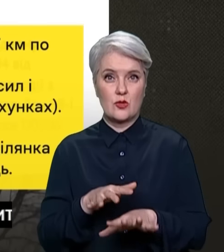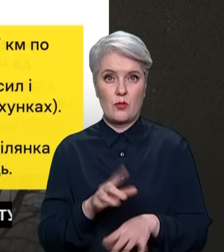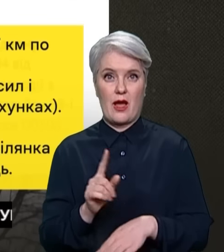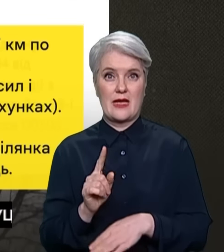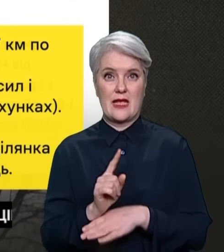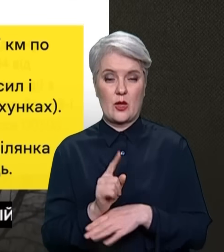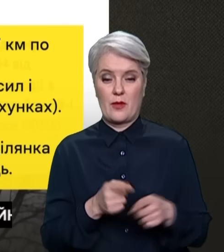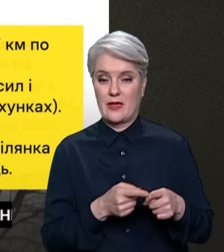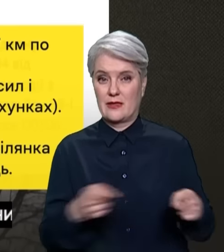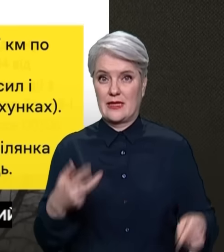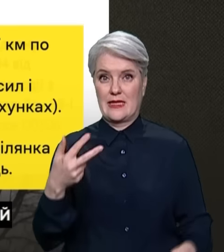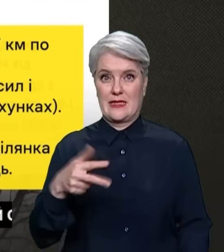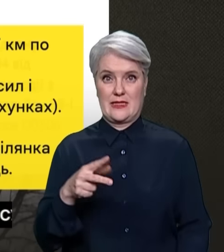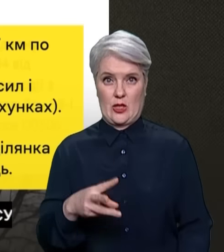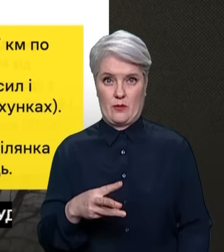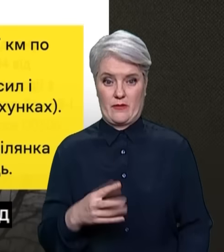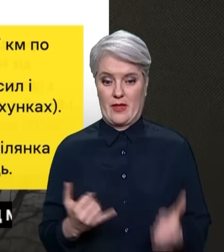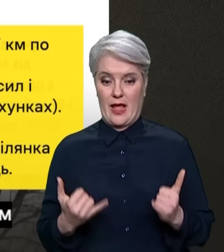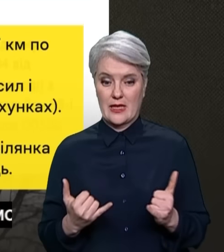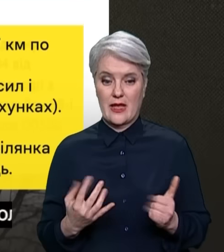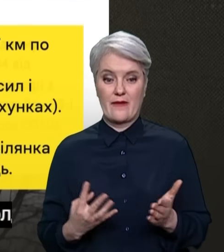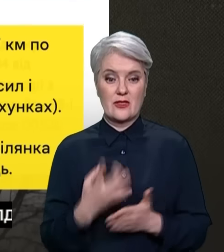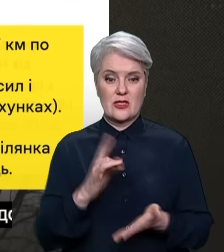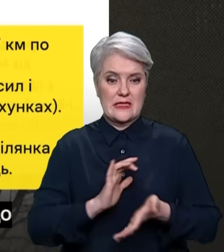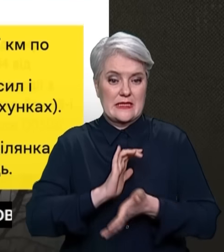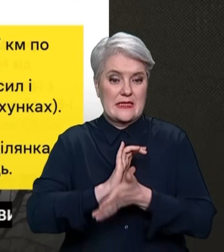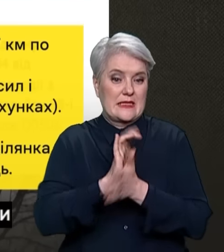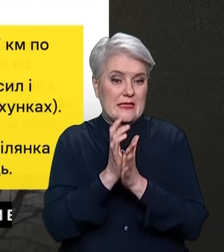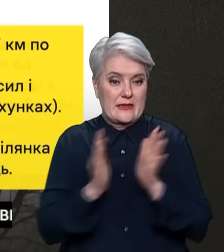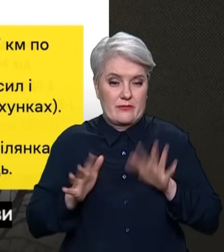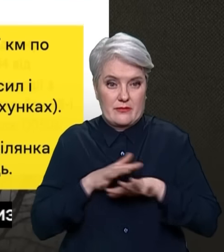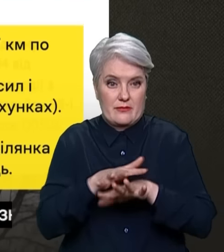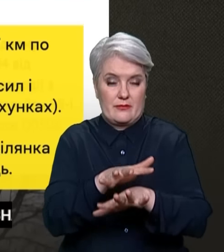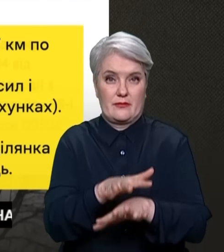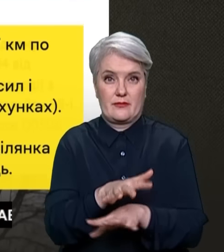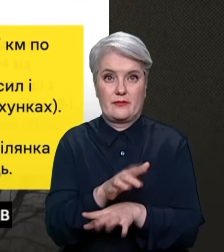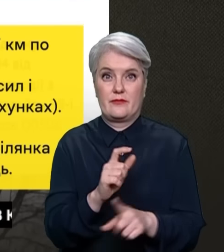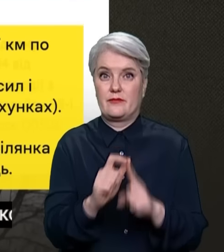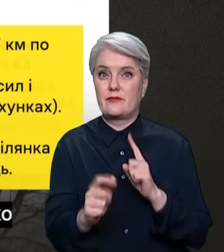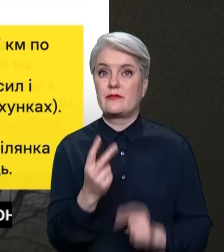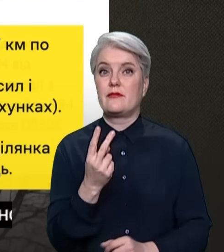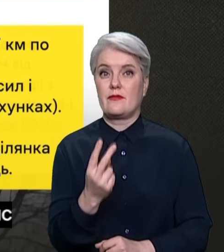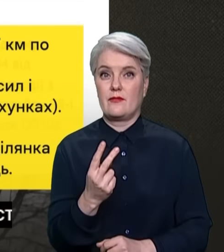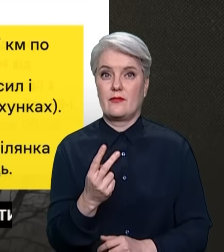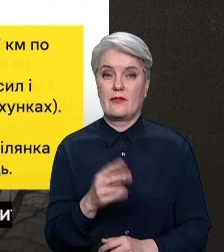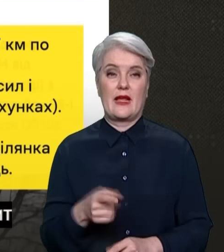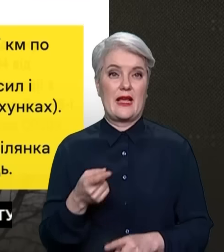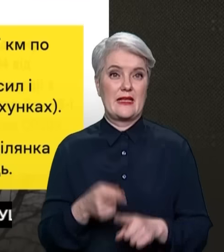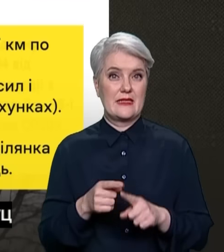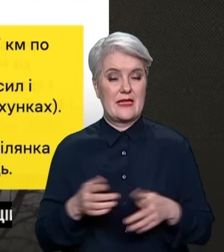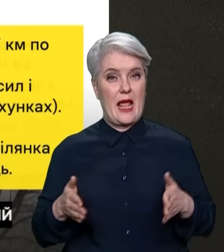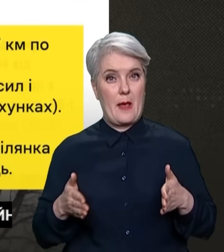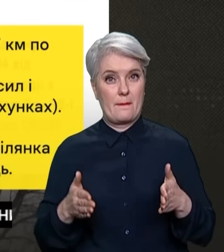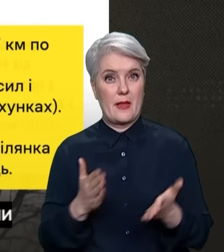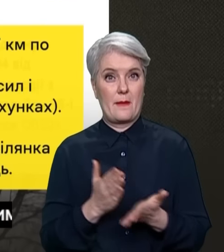Тобто щільність сил і засобів у 4 рази вище від прийнятої в оперативних розрахунках. Відповідей є лише дві. Весь цей канал має